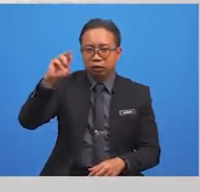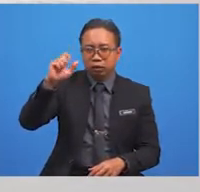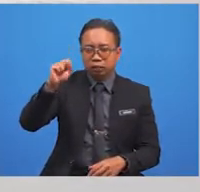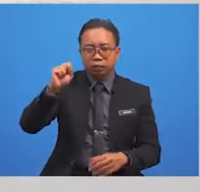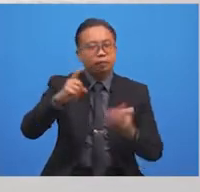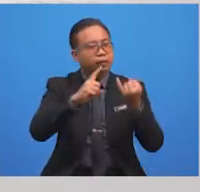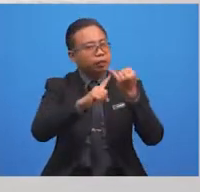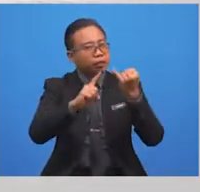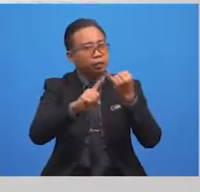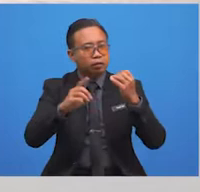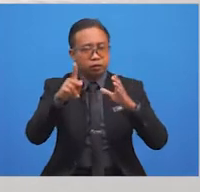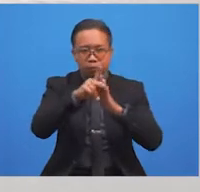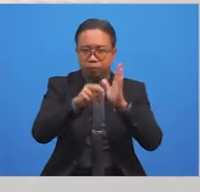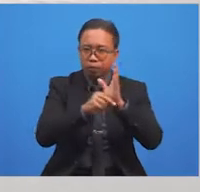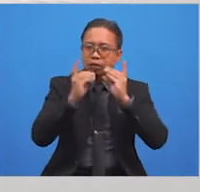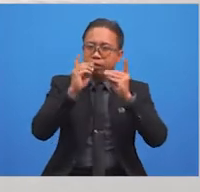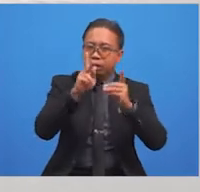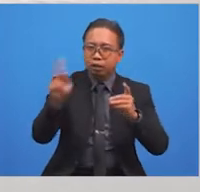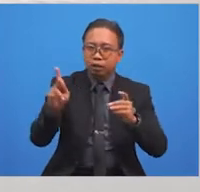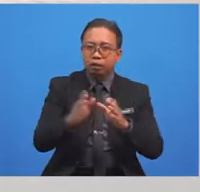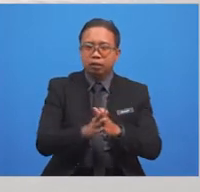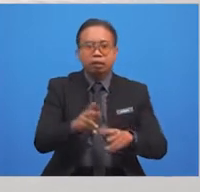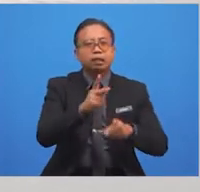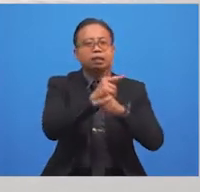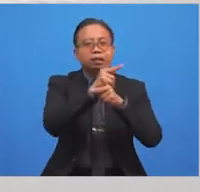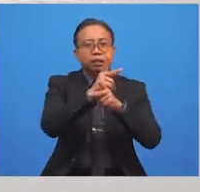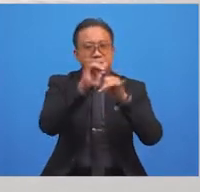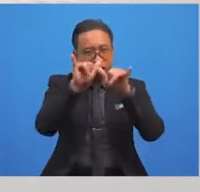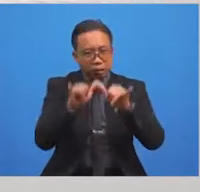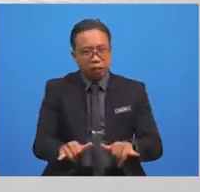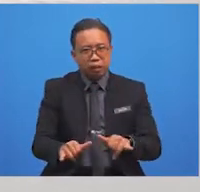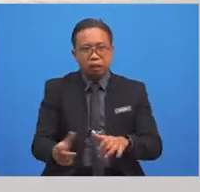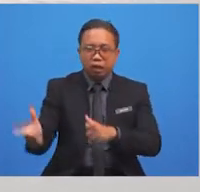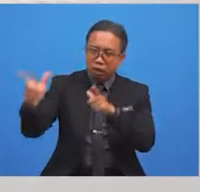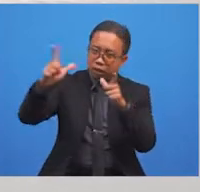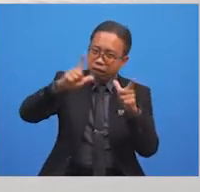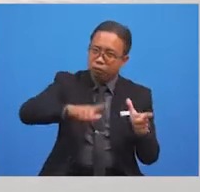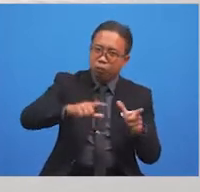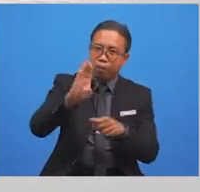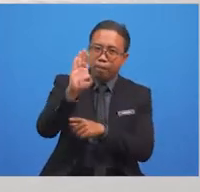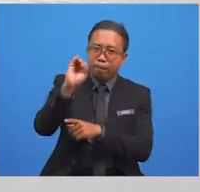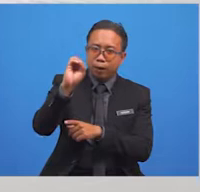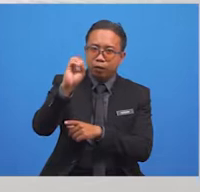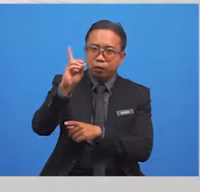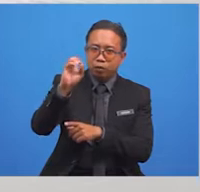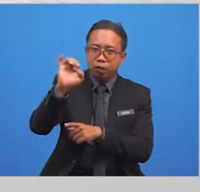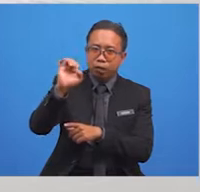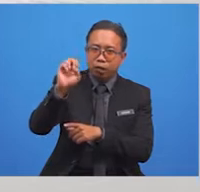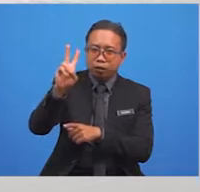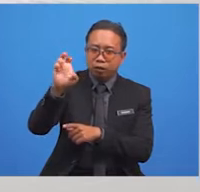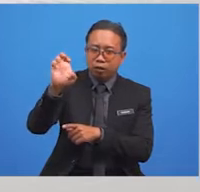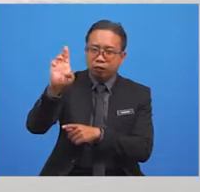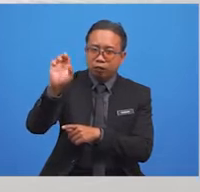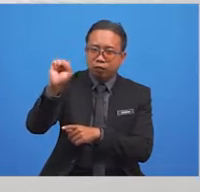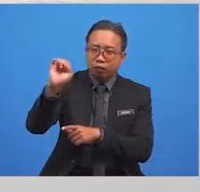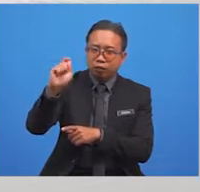Akhirnya, melalui pendidikan, ia mengekalkan dan melindungi biodiversiti negara.